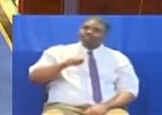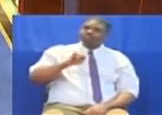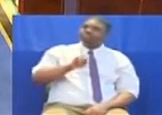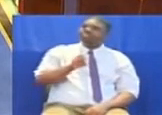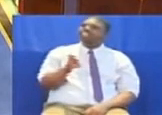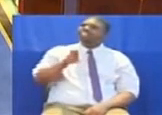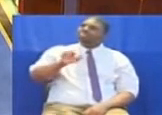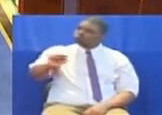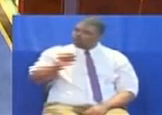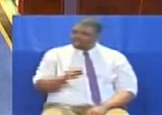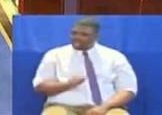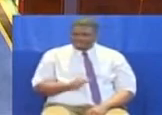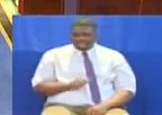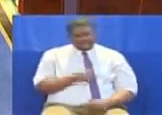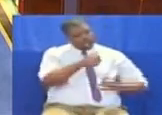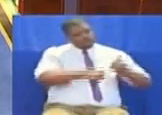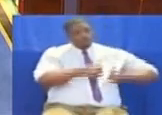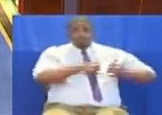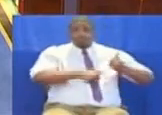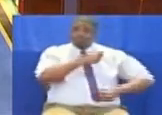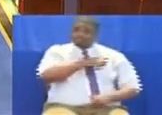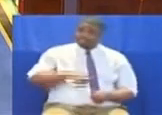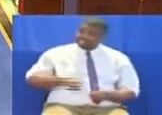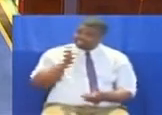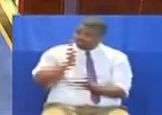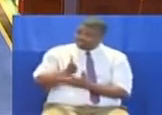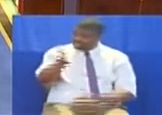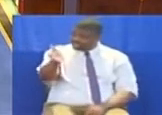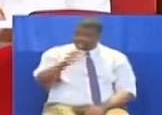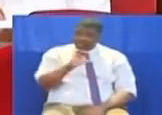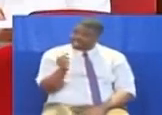president. Msigwa for president wa kupambana na Magufuli yule jamani.